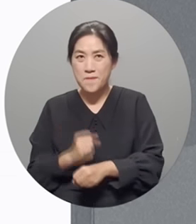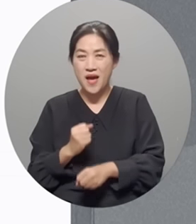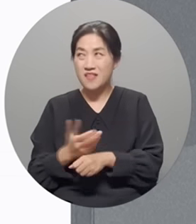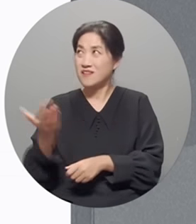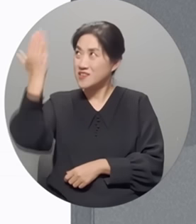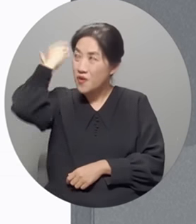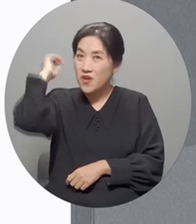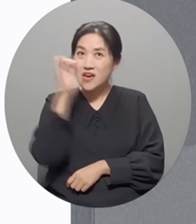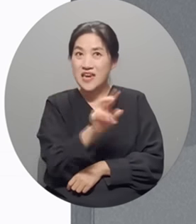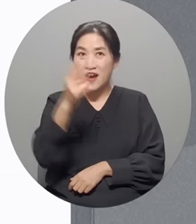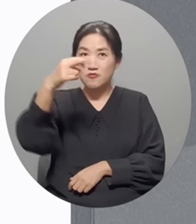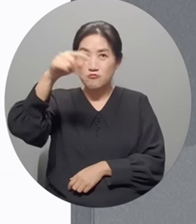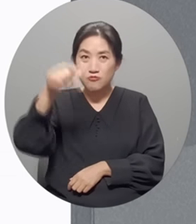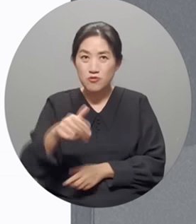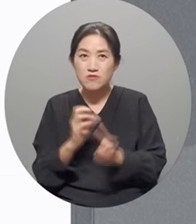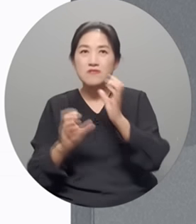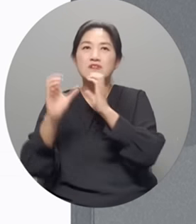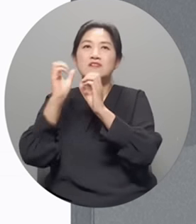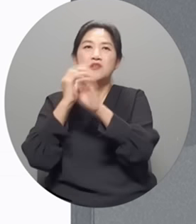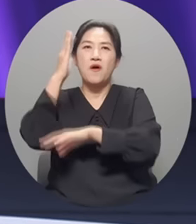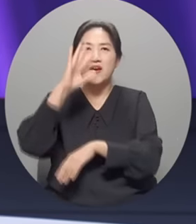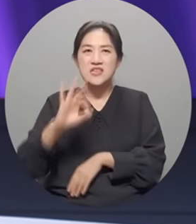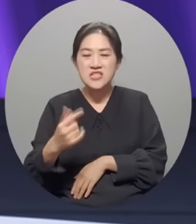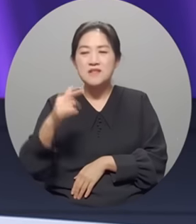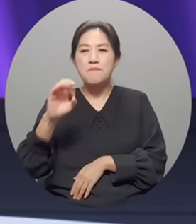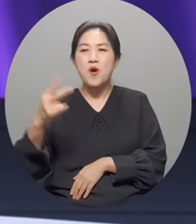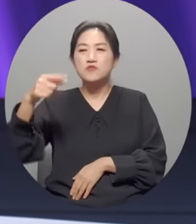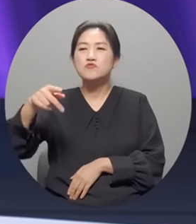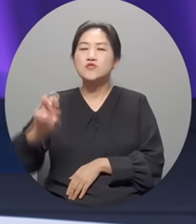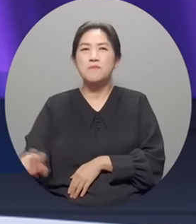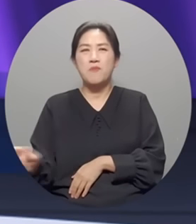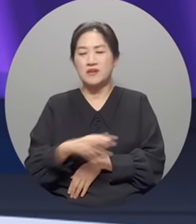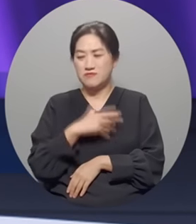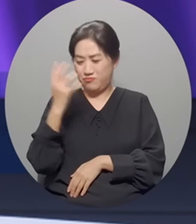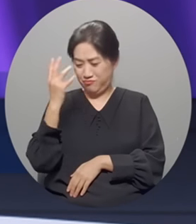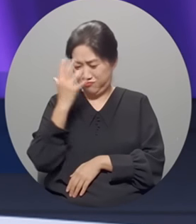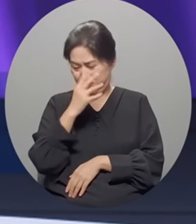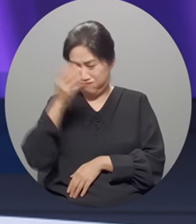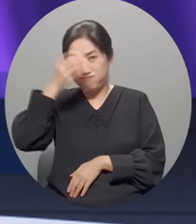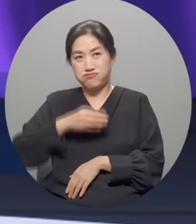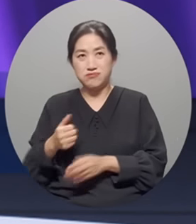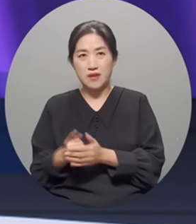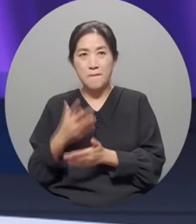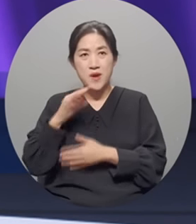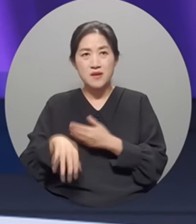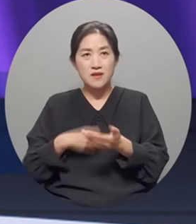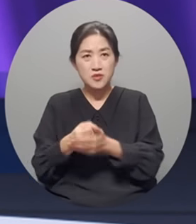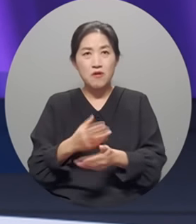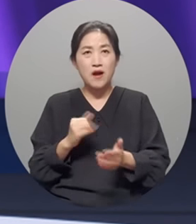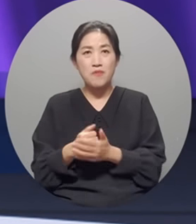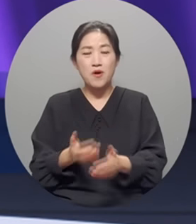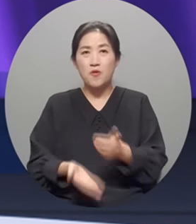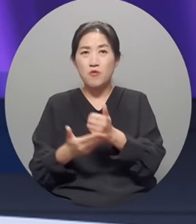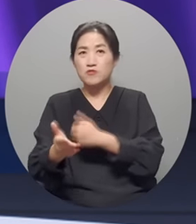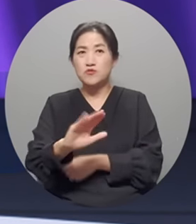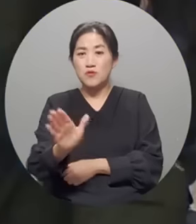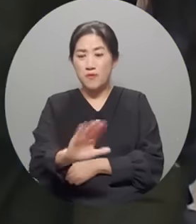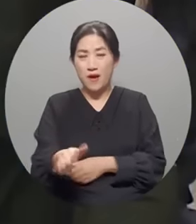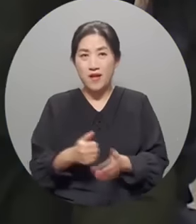넘어 인면 수심이라고 강하게 반발했습니다. 제가 최고 결정권자면 그분은 공천 못 받아요. 제가 굳이 설명해야 됩니까? 왜 못